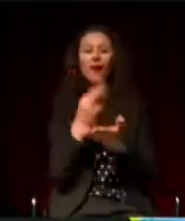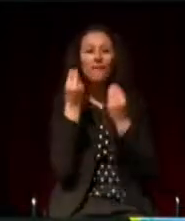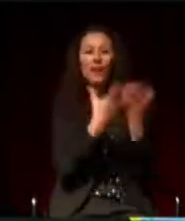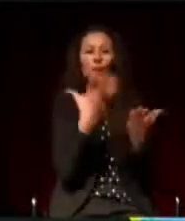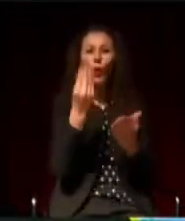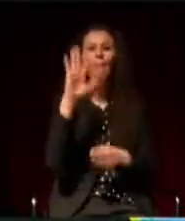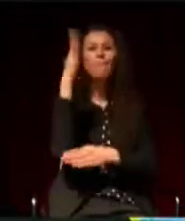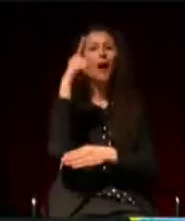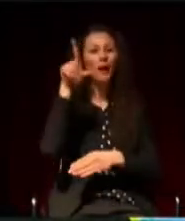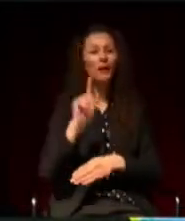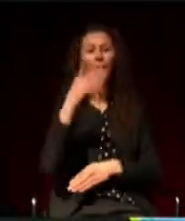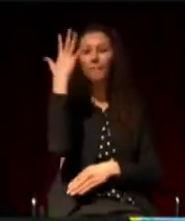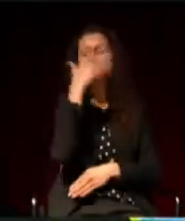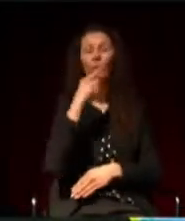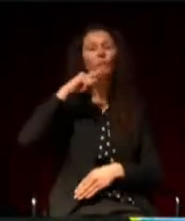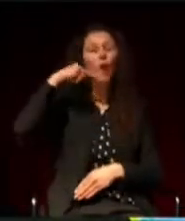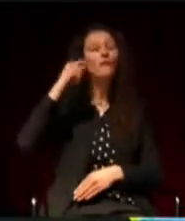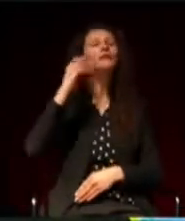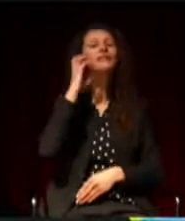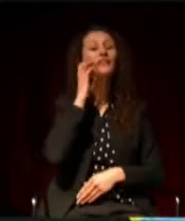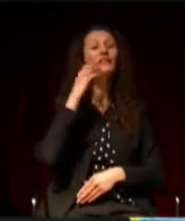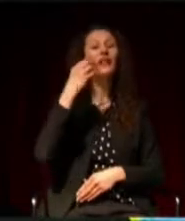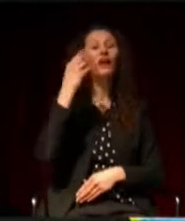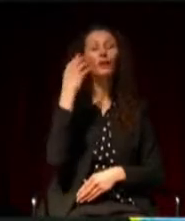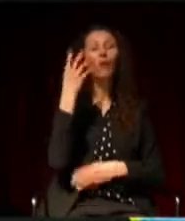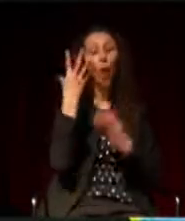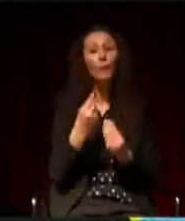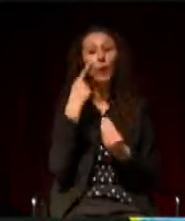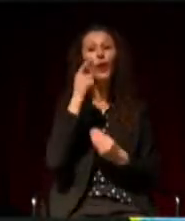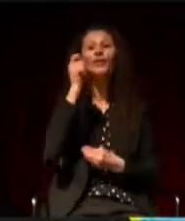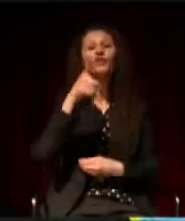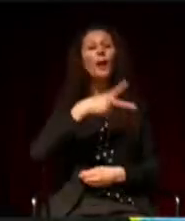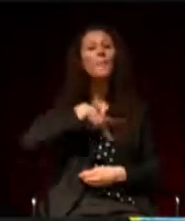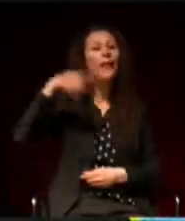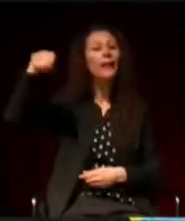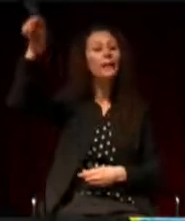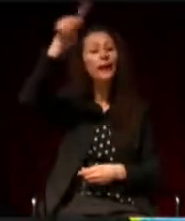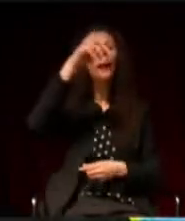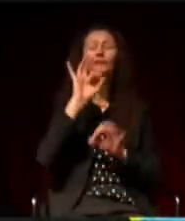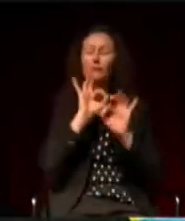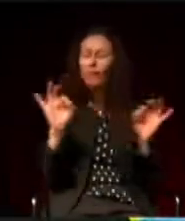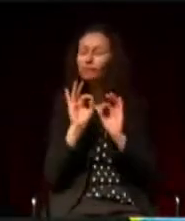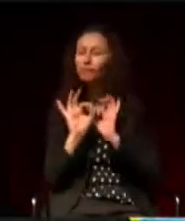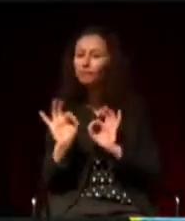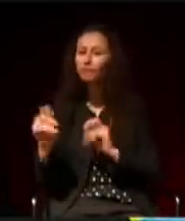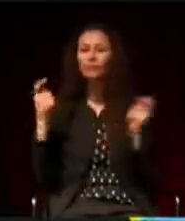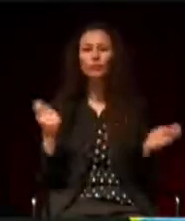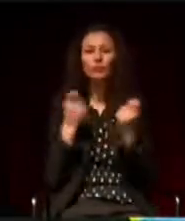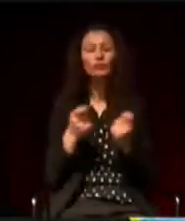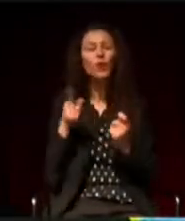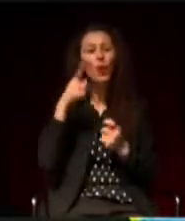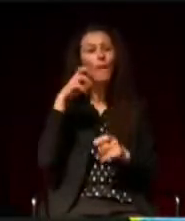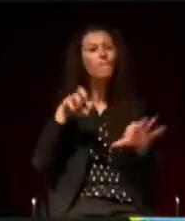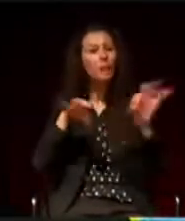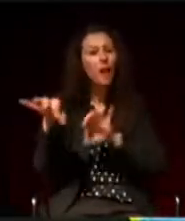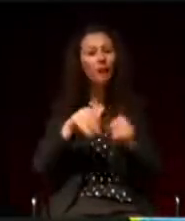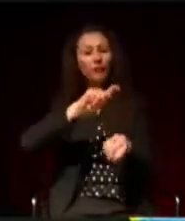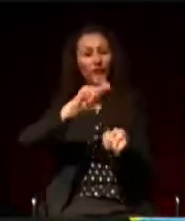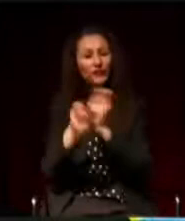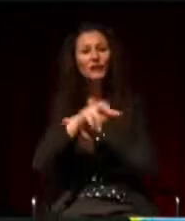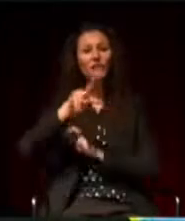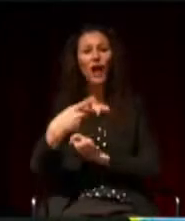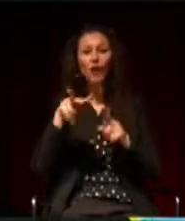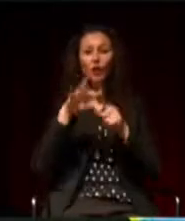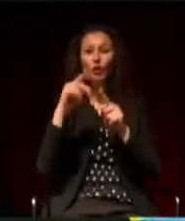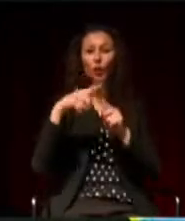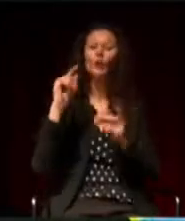olan Bayraklı, Bornova, Karaburun, Seferihisar olmak üzere ilçe belediyelerince ivedilikle plan revizyonu veya plan değişikliği ve veya